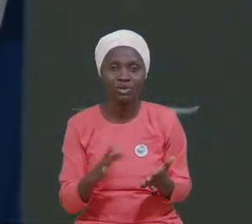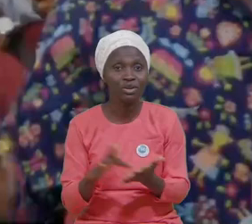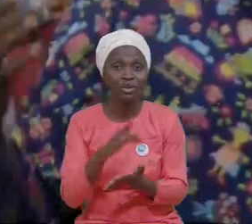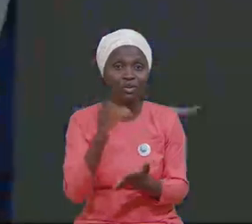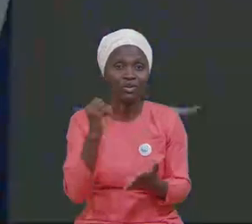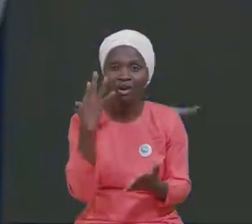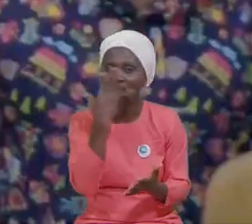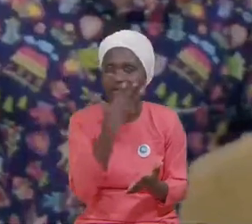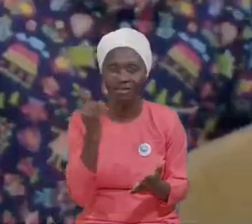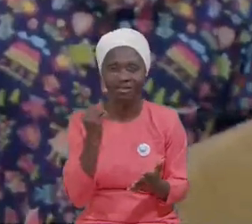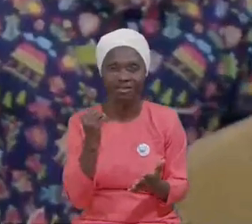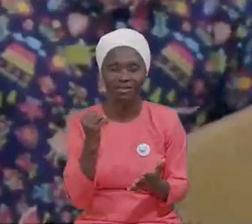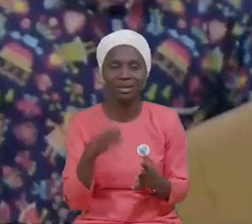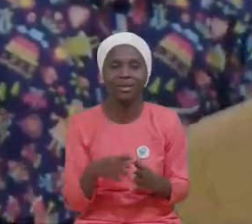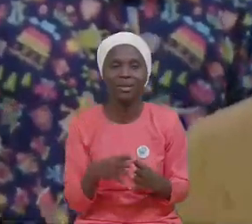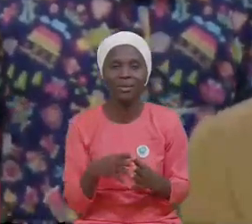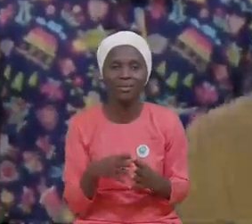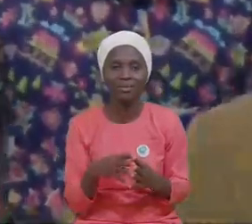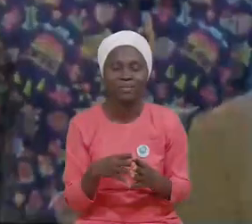Quelque chose de glorieux.